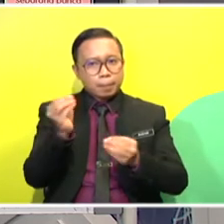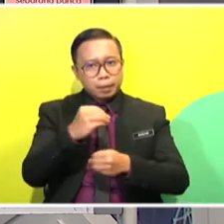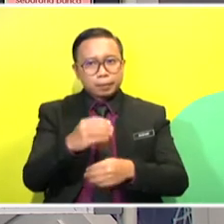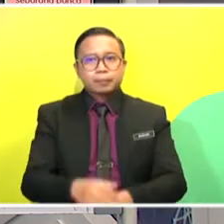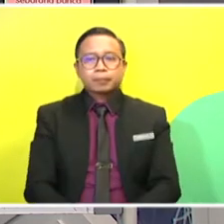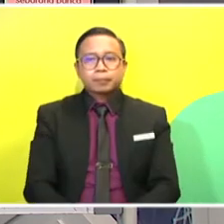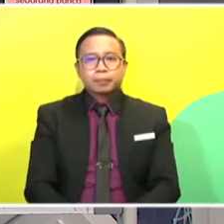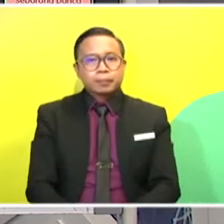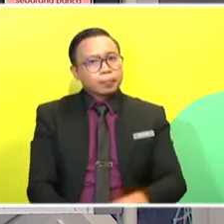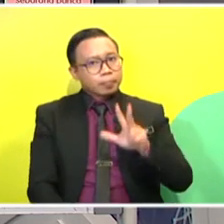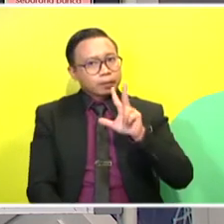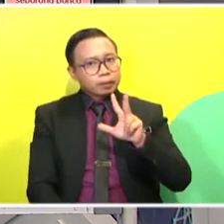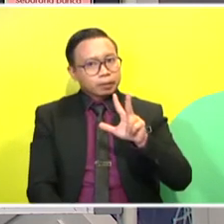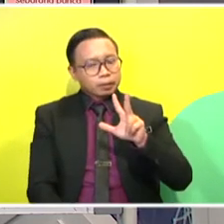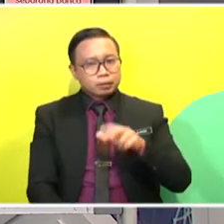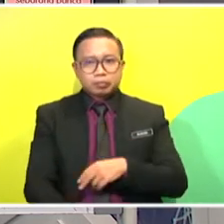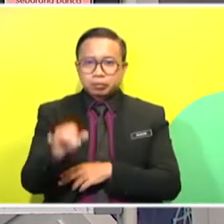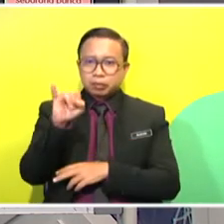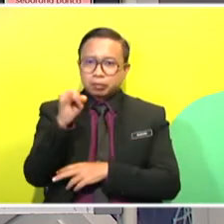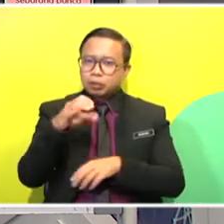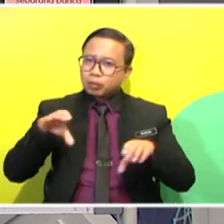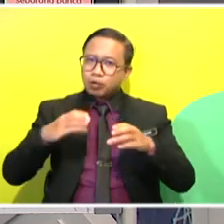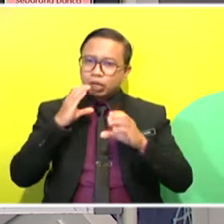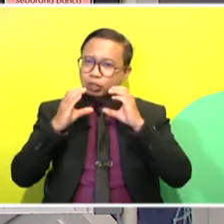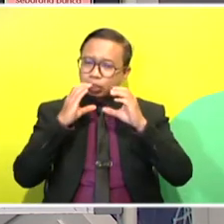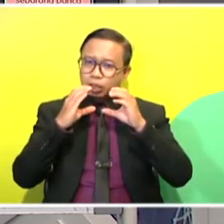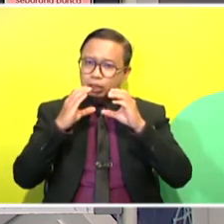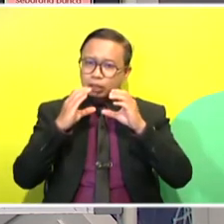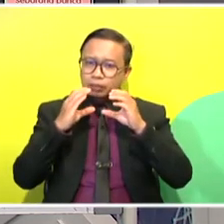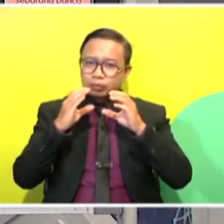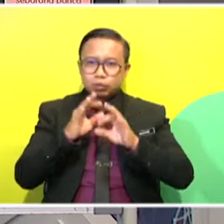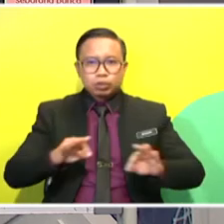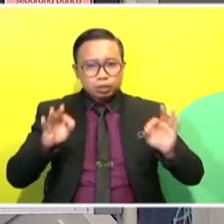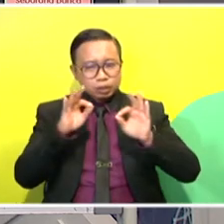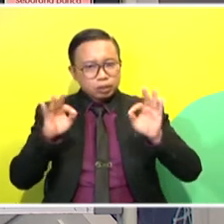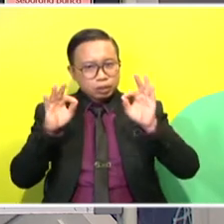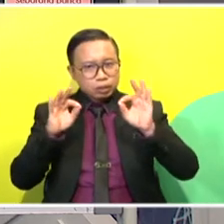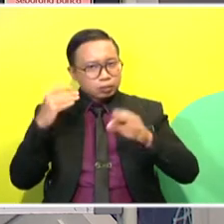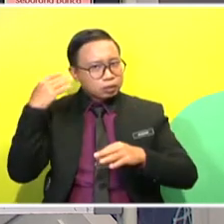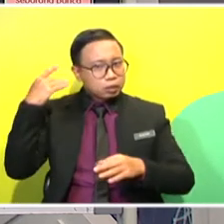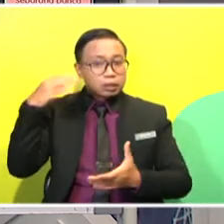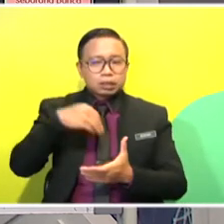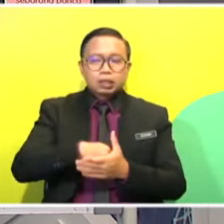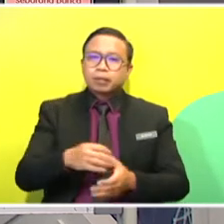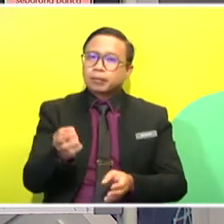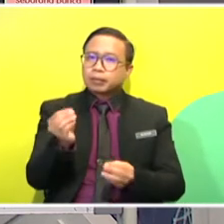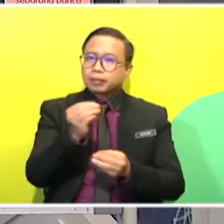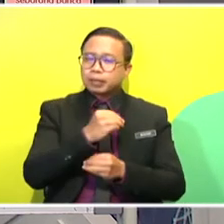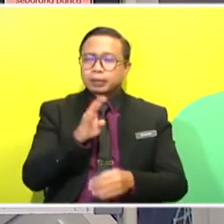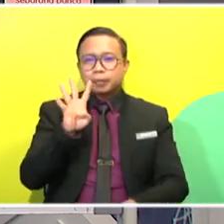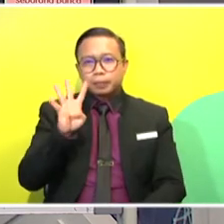ketiga, dilarang membuat bising. Kita kena senyap. Betul, betul cikgu? Betul. Okay, baik. Yang